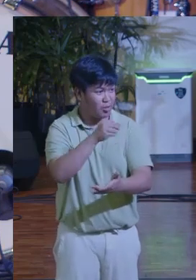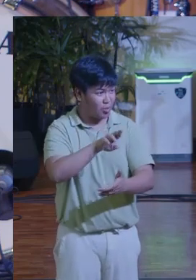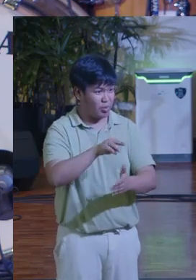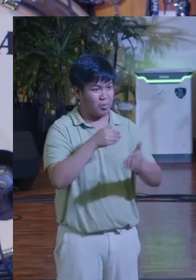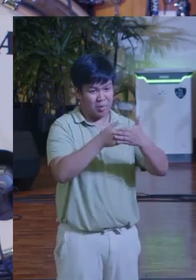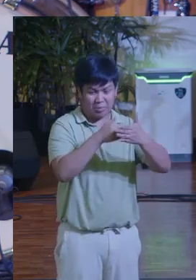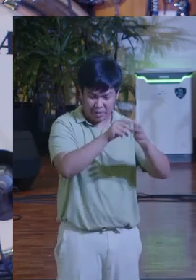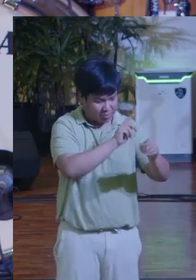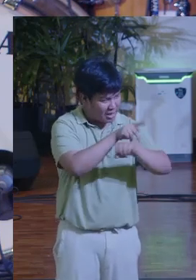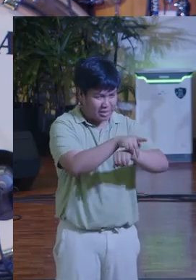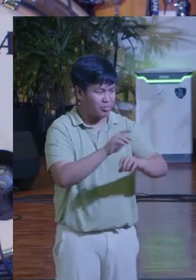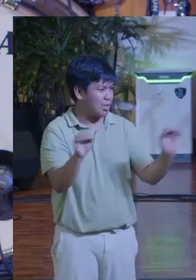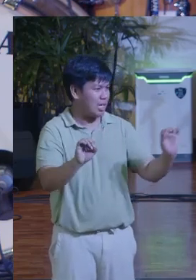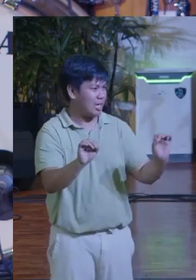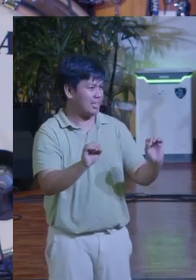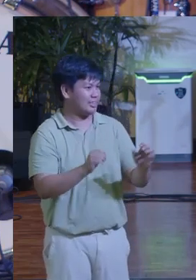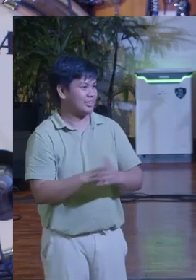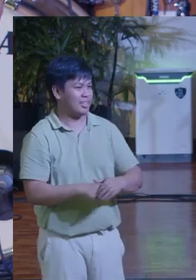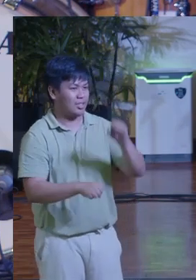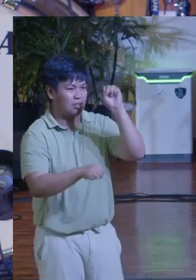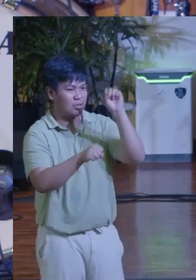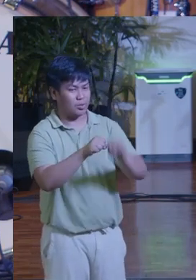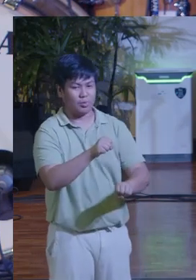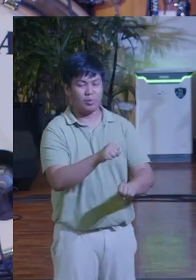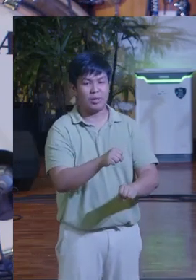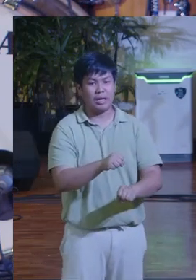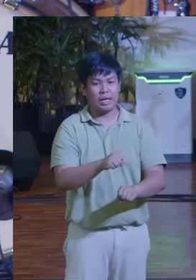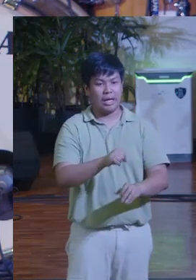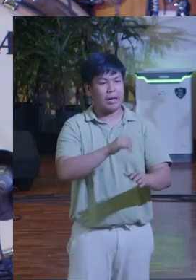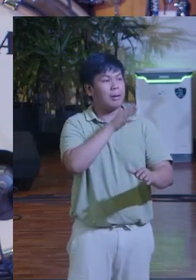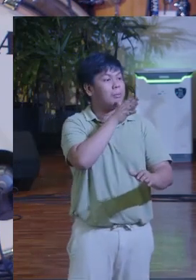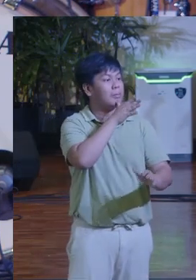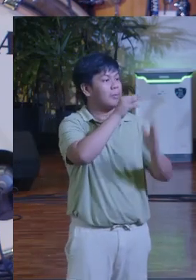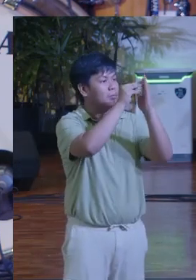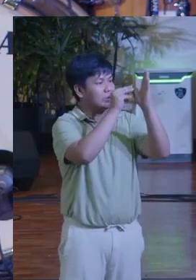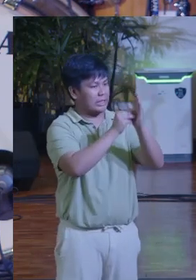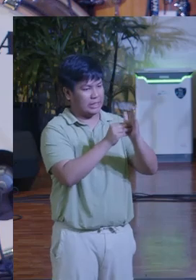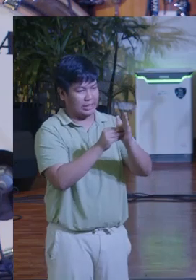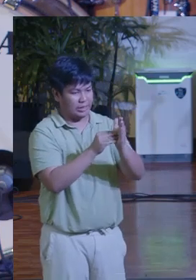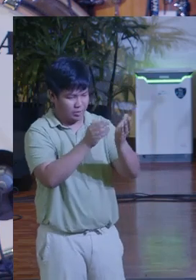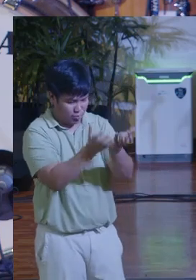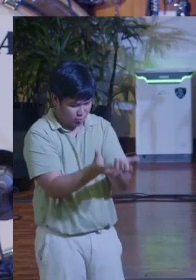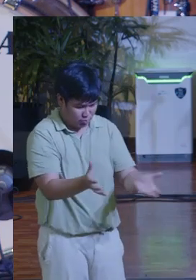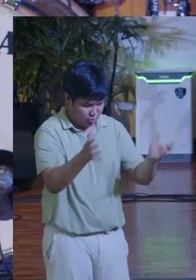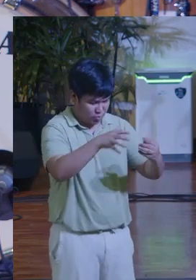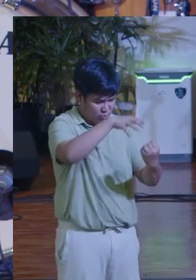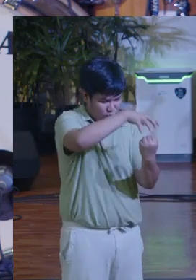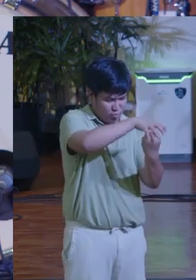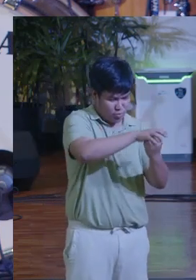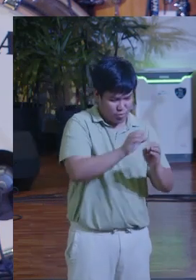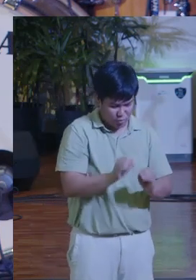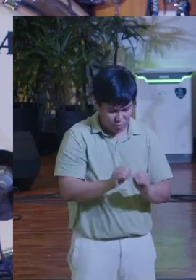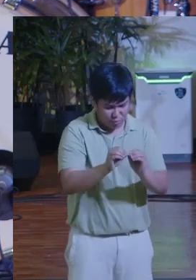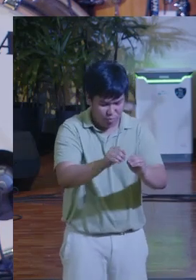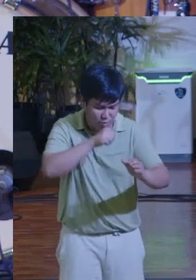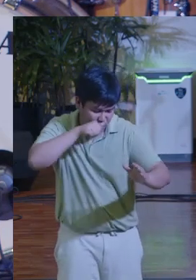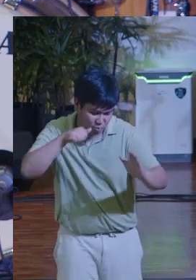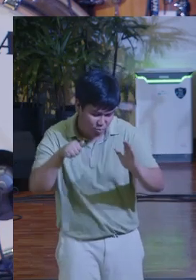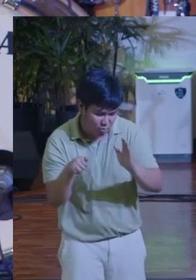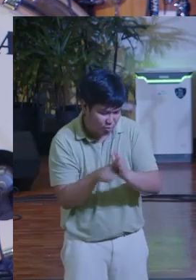niya sa gilid. At doon niya pinalutang yung basket. May plano siya. Meron siyang